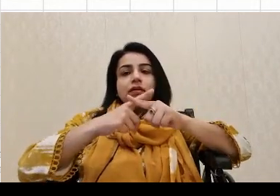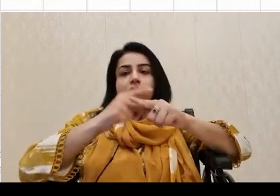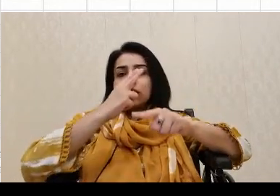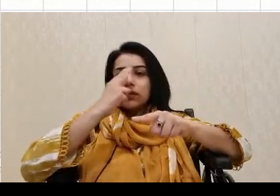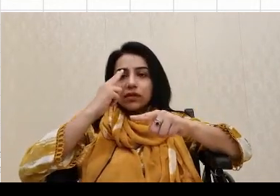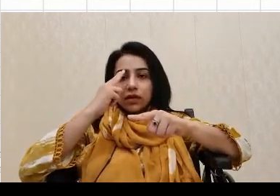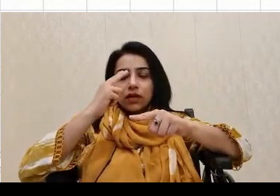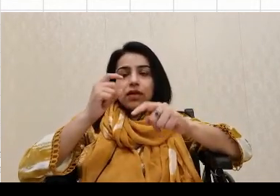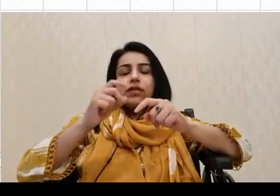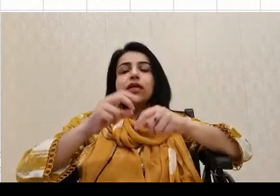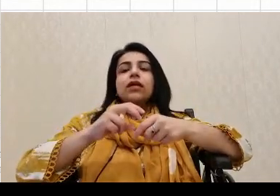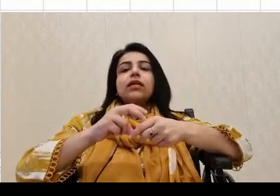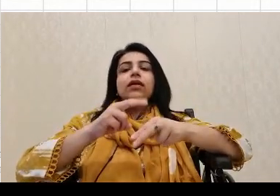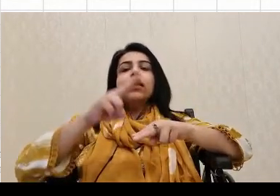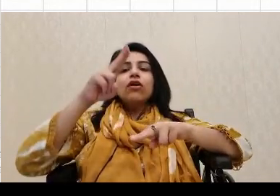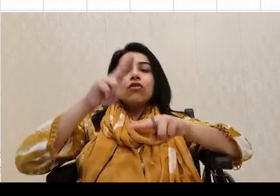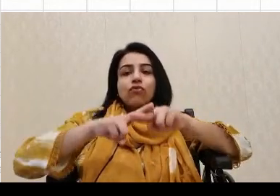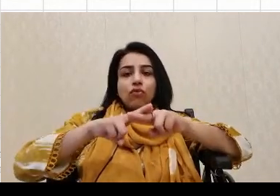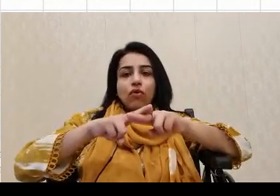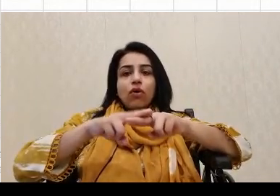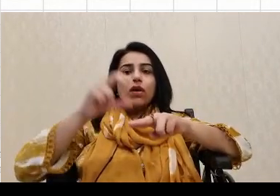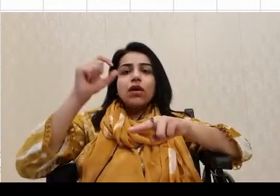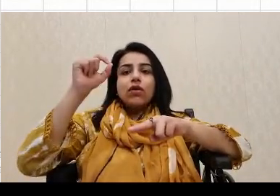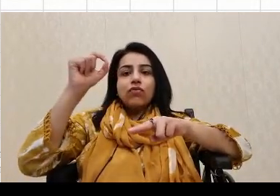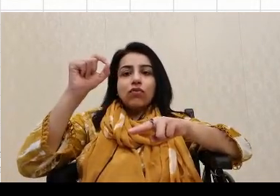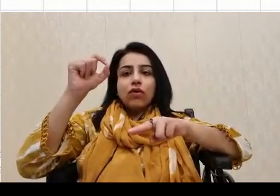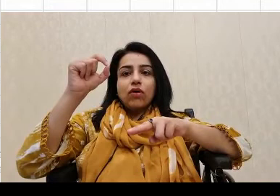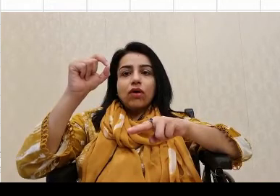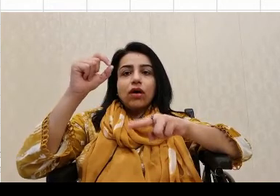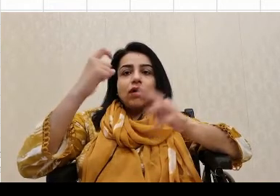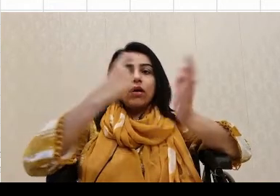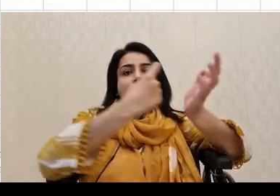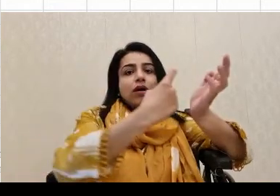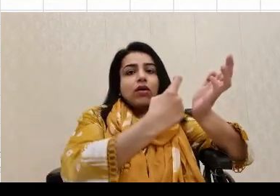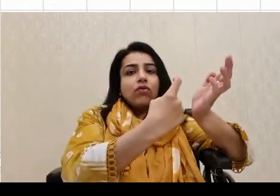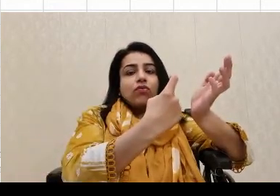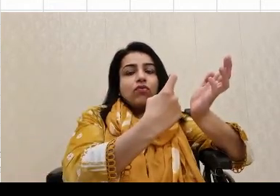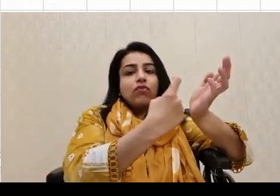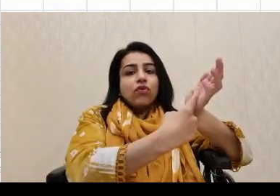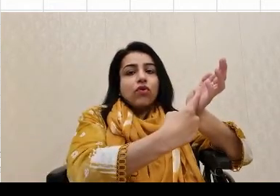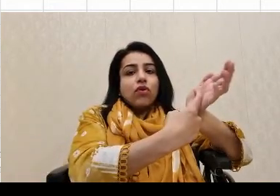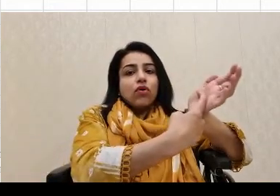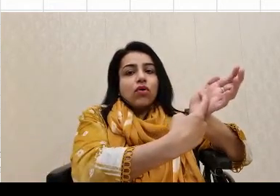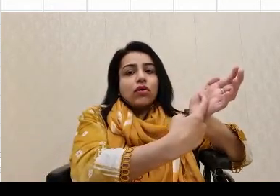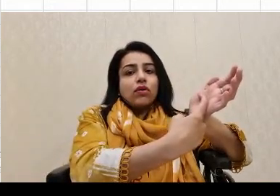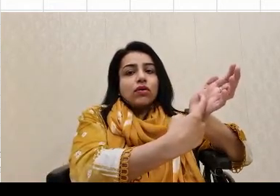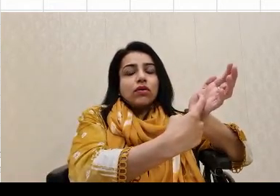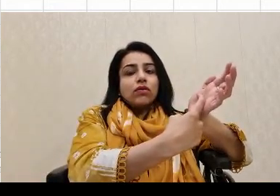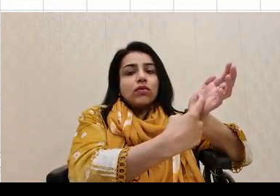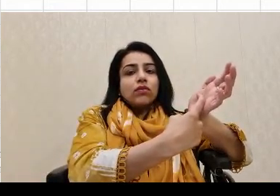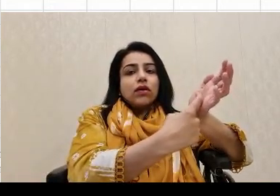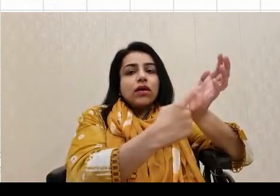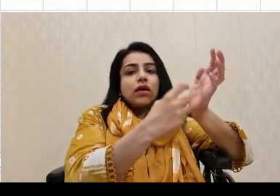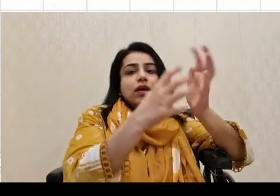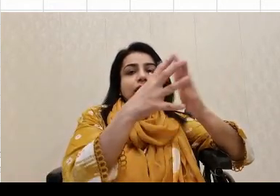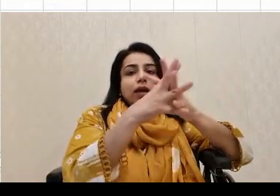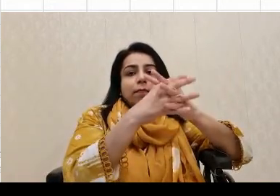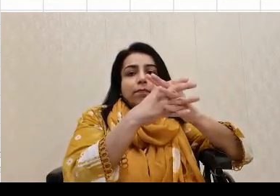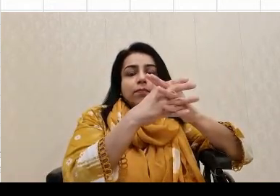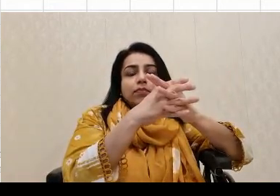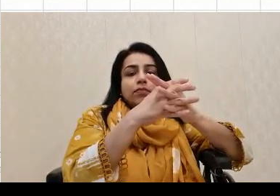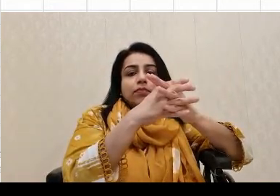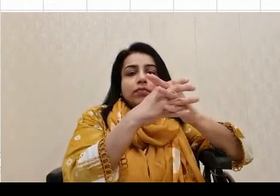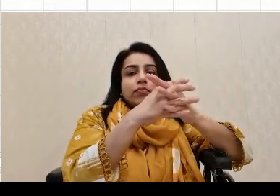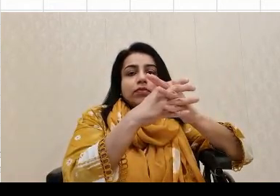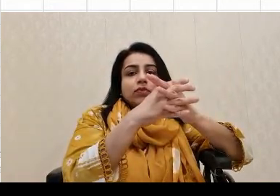टिक मार्क नज़र आ रहा है और ये क्रॉस नज़र आ रहा है। ये है हमारी फ़ॉर्मूला बार। इसको हम कहते हैं फ़ॉर्मूला बार, ठीक